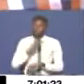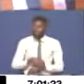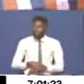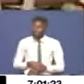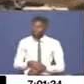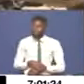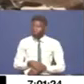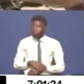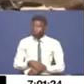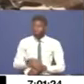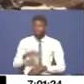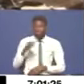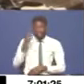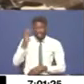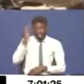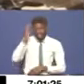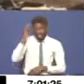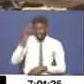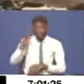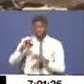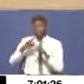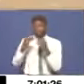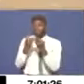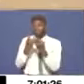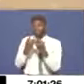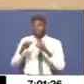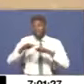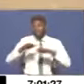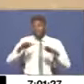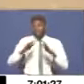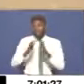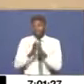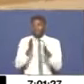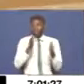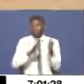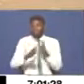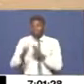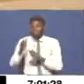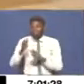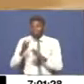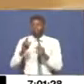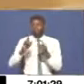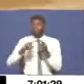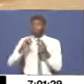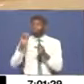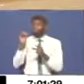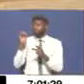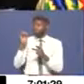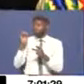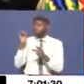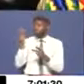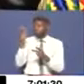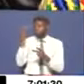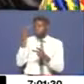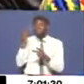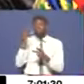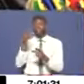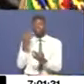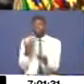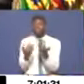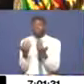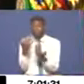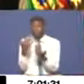Kiambu, kitengo cha wazima moto huko Ruiru na maafisa wa polisi walifunga eneo hilo na kuhamisha wapangaji wa nyumba